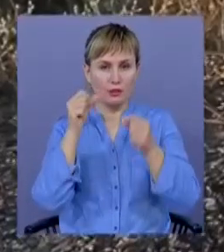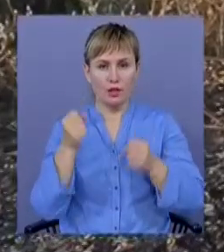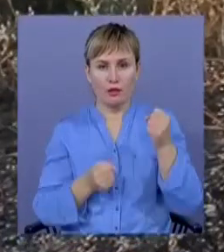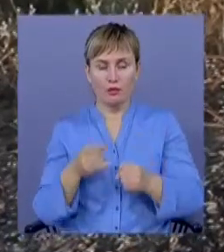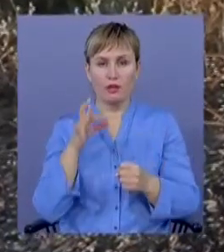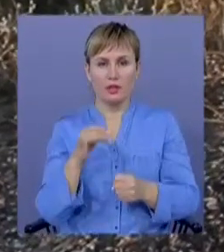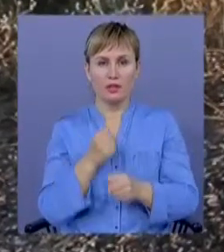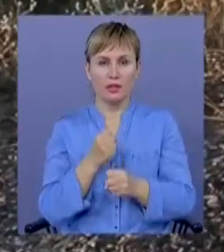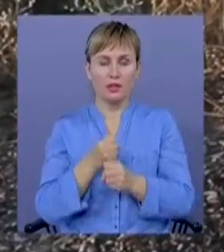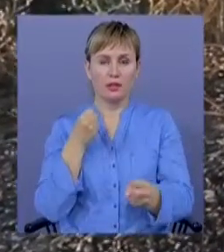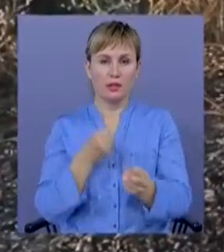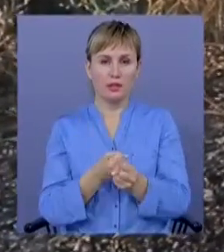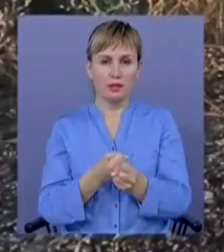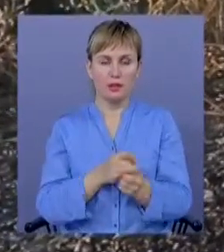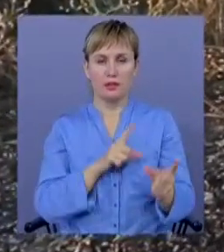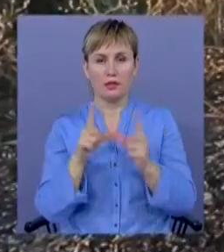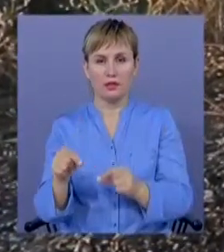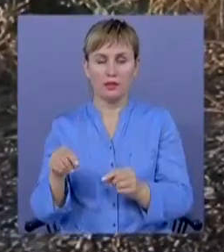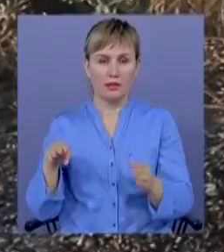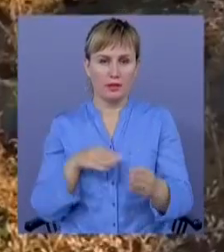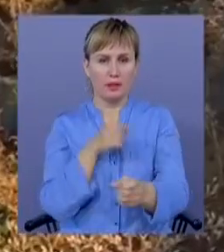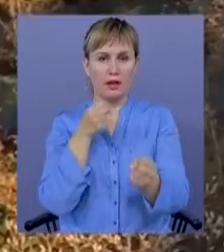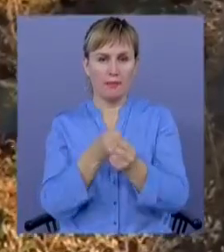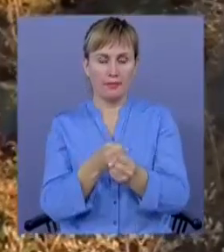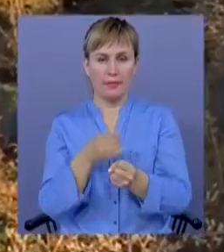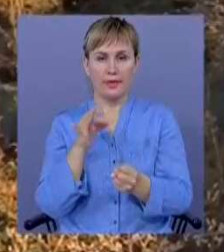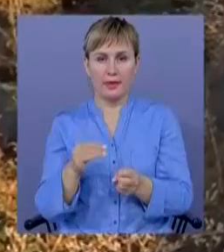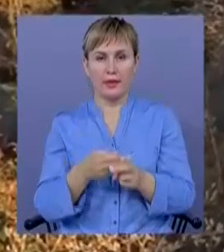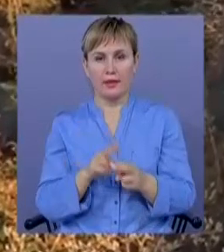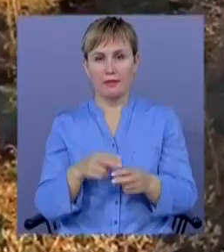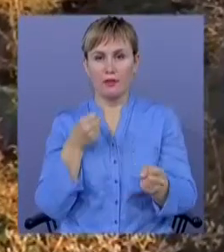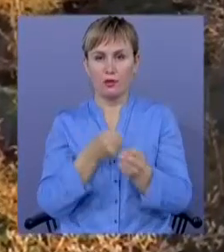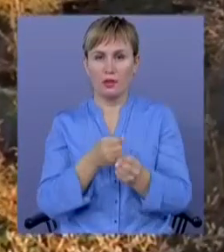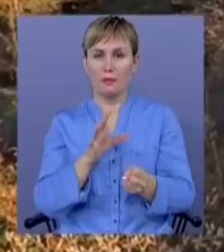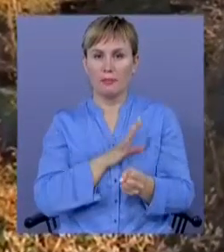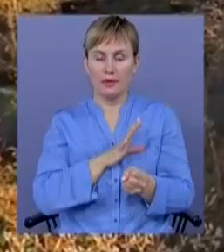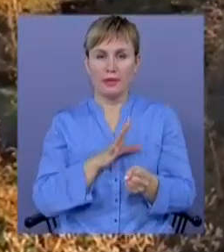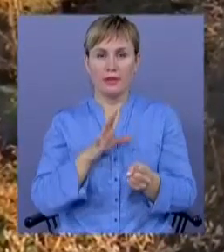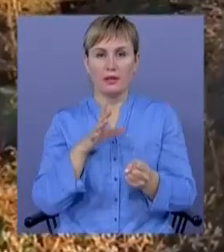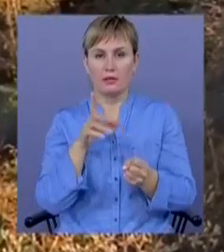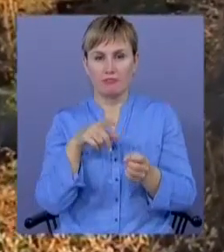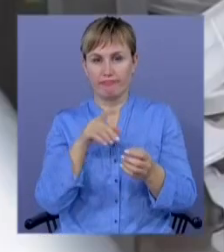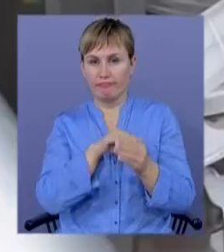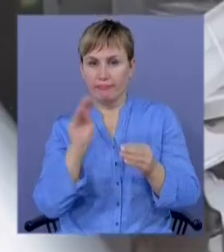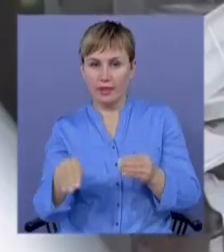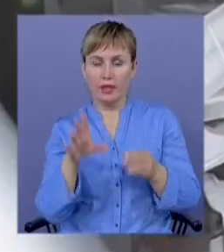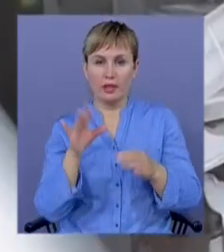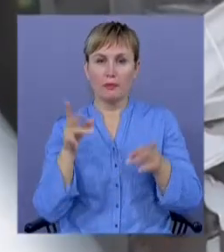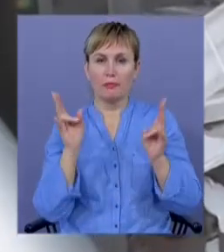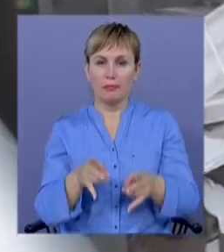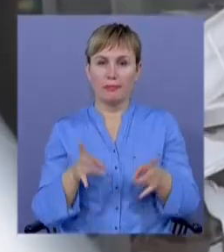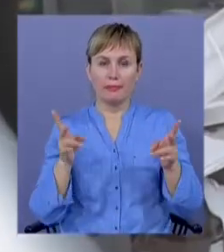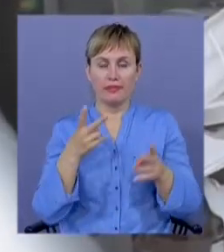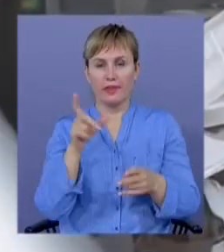и допустил столкновение с ехавшей навстречу Toyota Camry. От мощного удара автомобиль оказался в кювете. От полученных травм 2